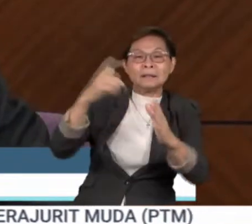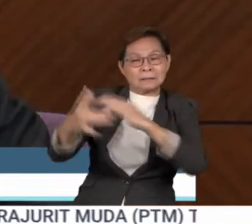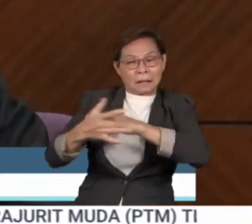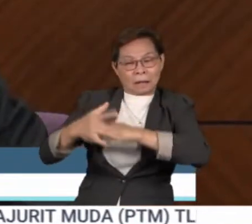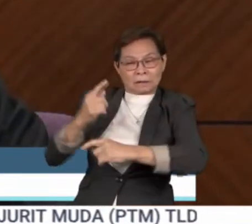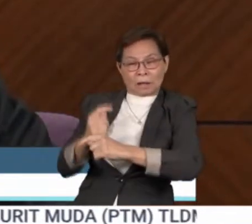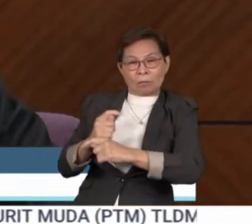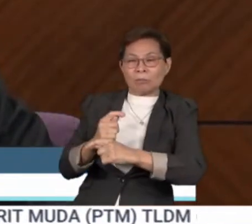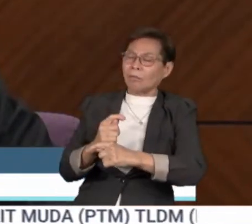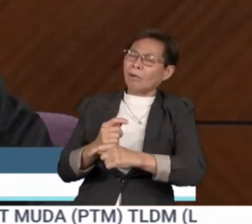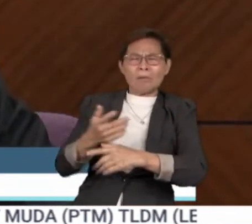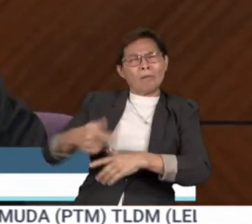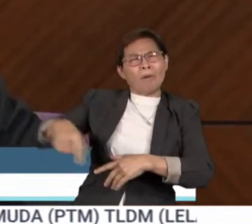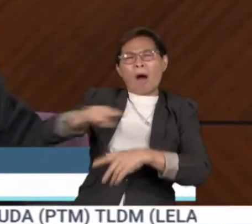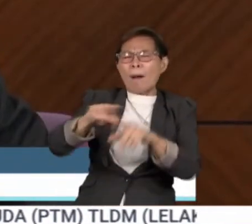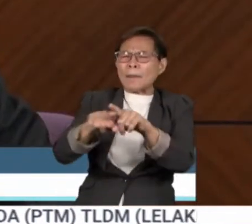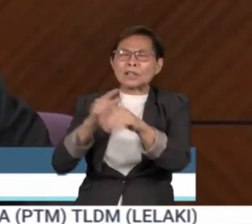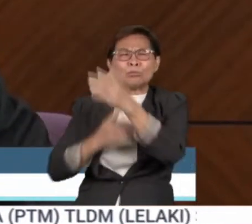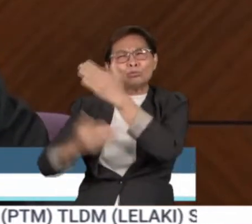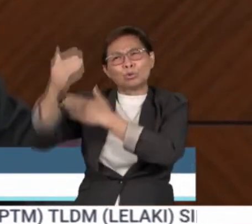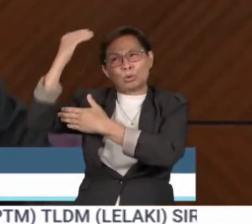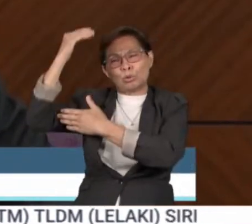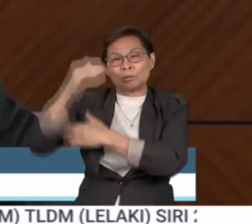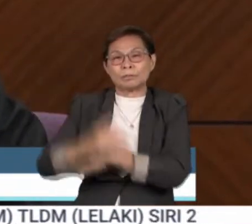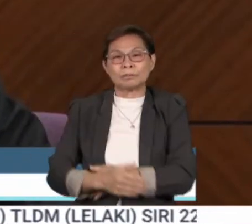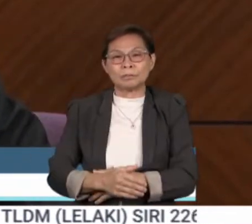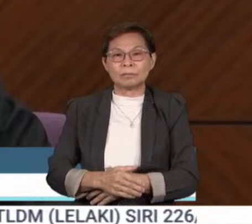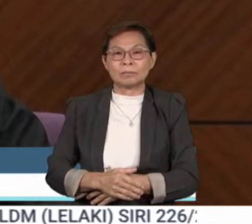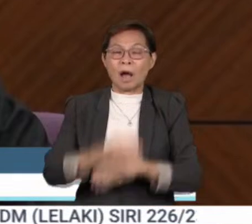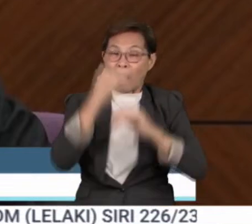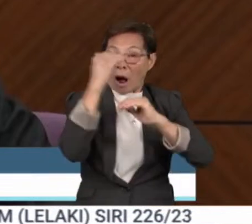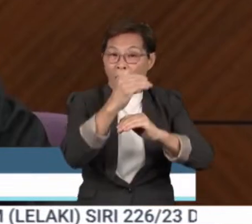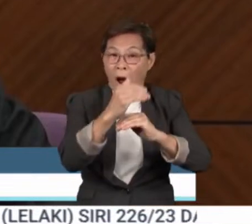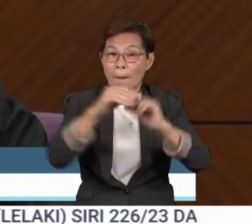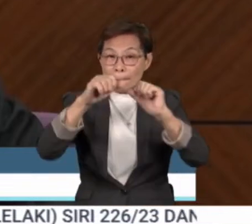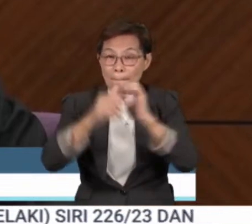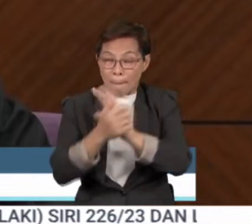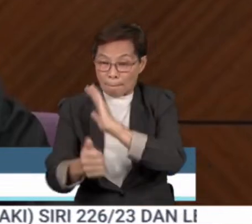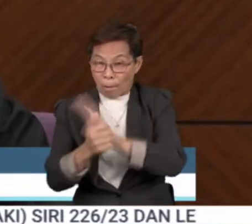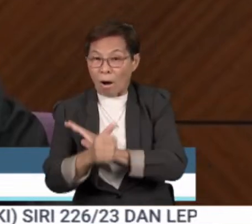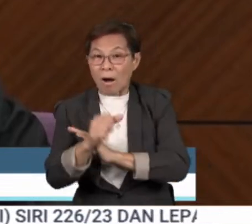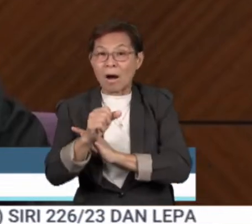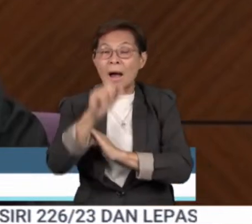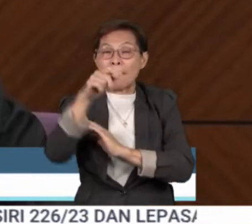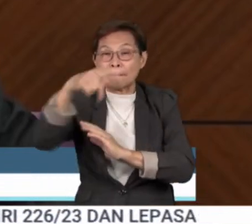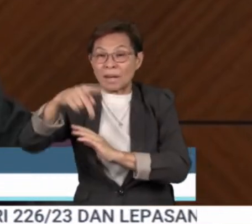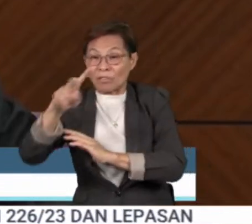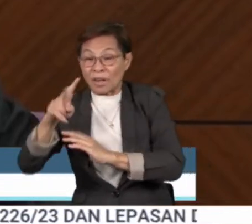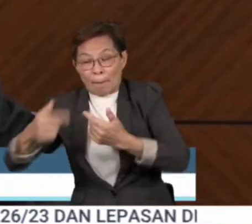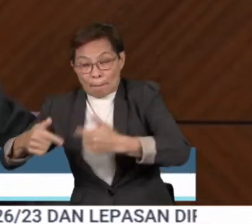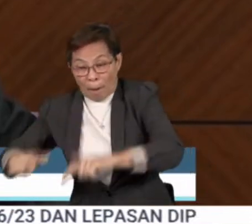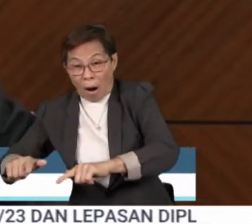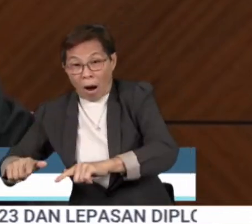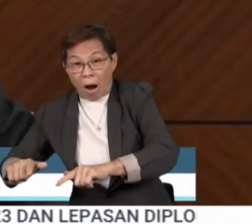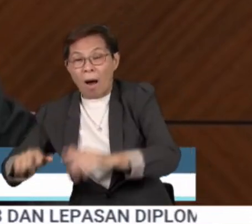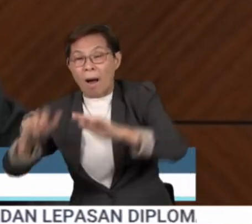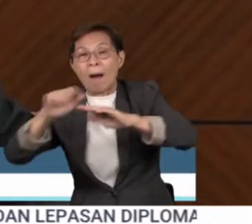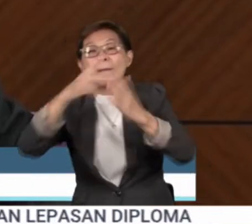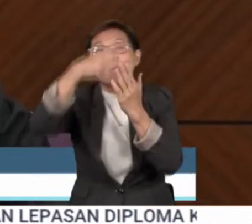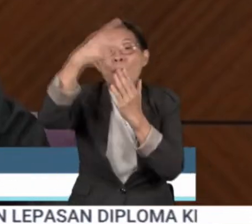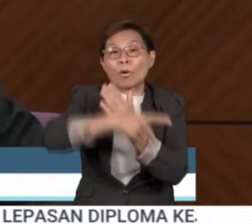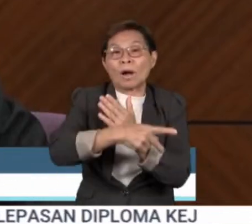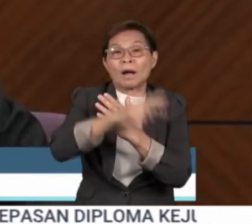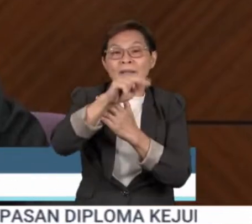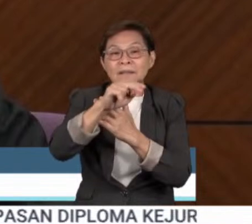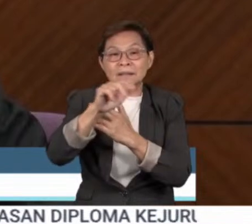ditetapkan tanpa had seperti dahulu. Kedua, had capacity sistem solar PV yang dibenarkan di bawah program